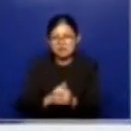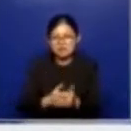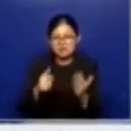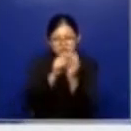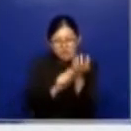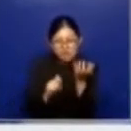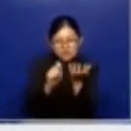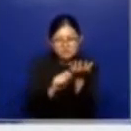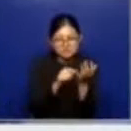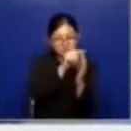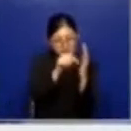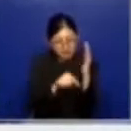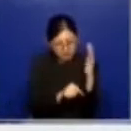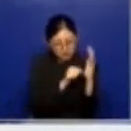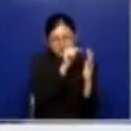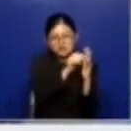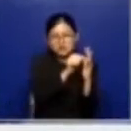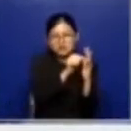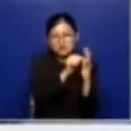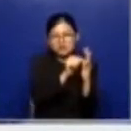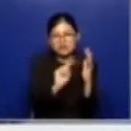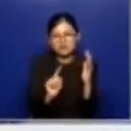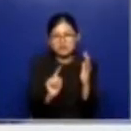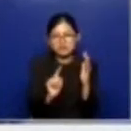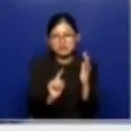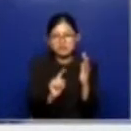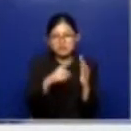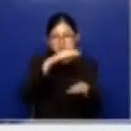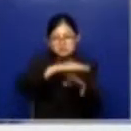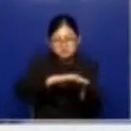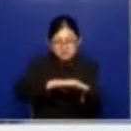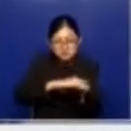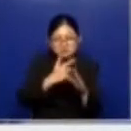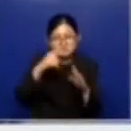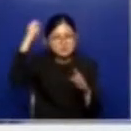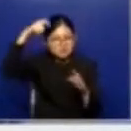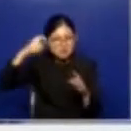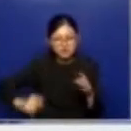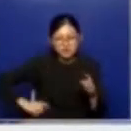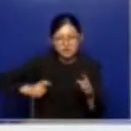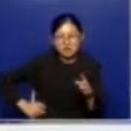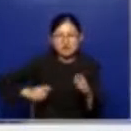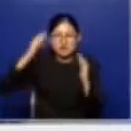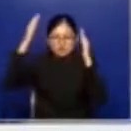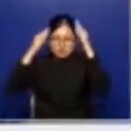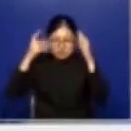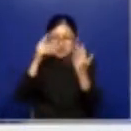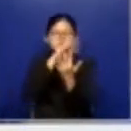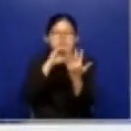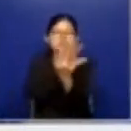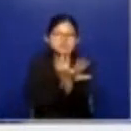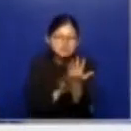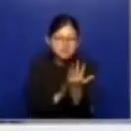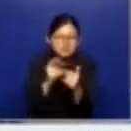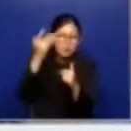ชียตะวันออกเฉียงใต้นะครับที่เกิดขึ้นแถวนะครับสามเหลี่ยมทองคำไม่ว่าพม่าลาวนะครับเวียดนามประเทศไทยซึ่ง